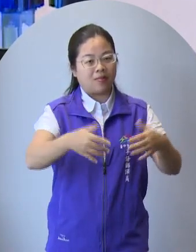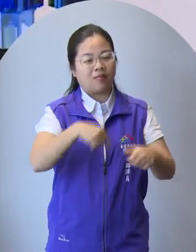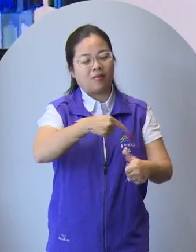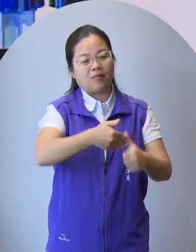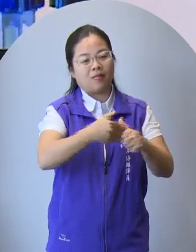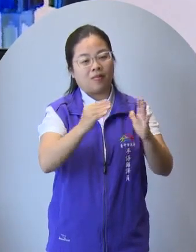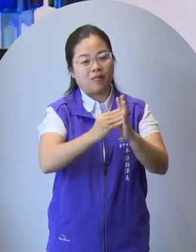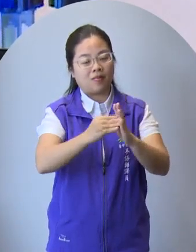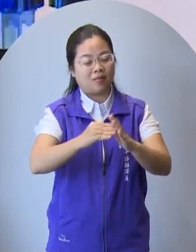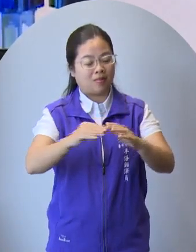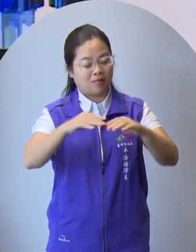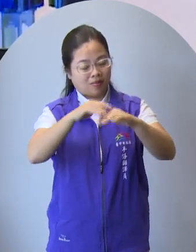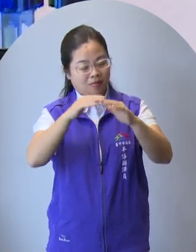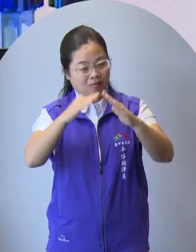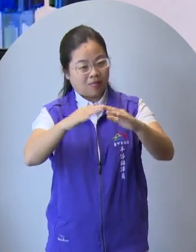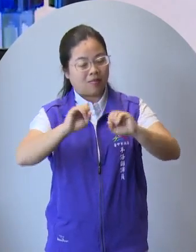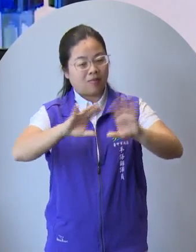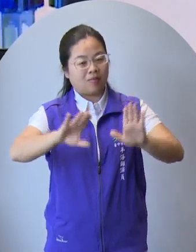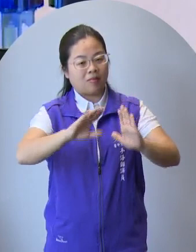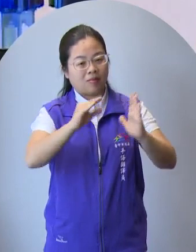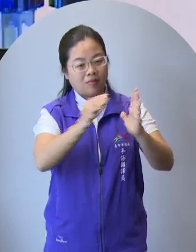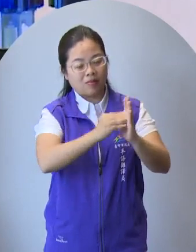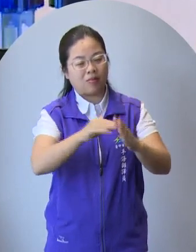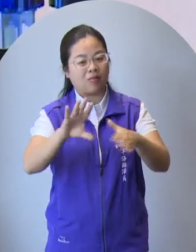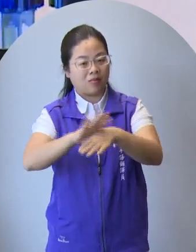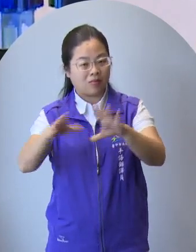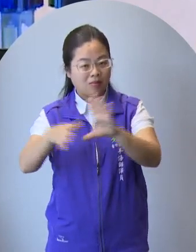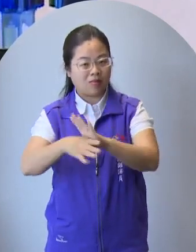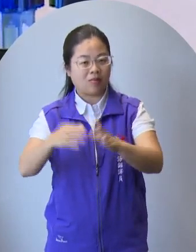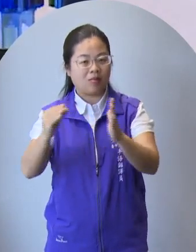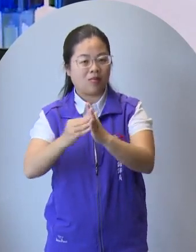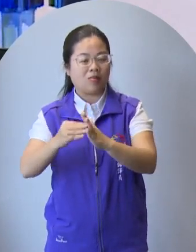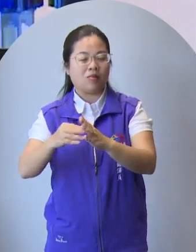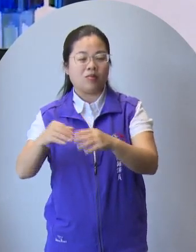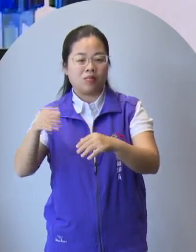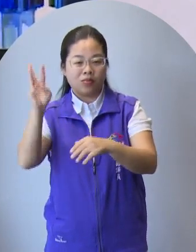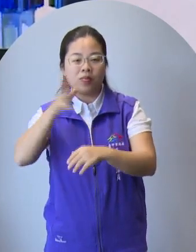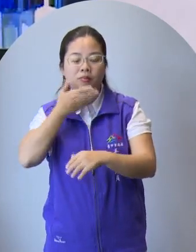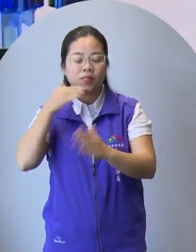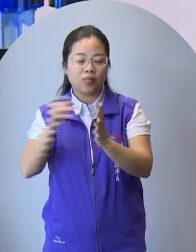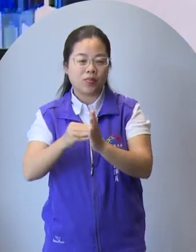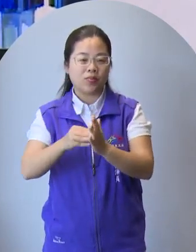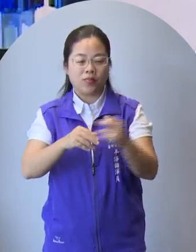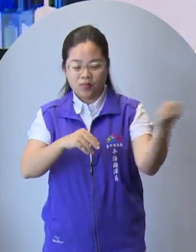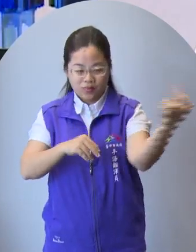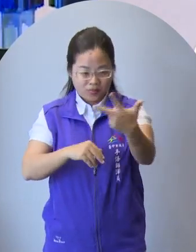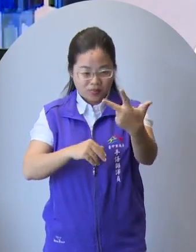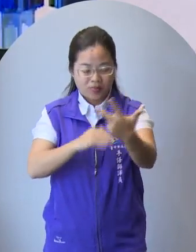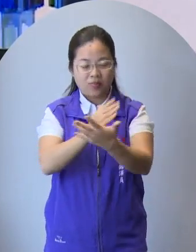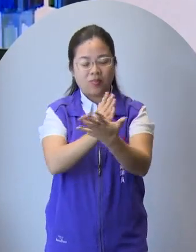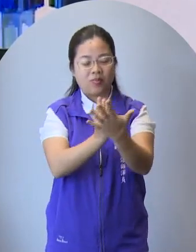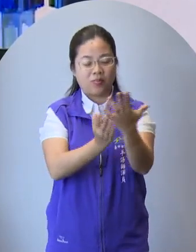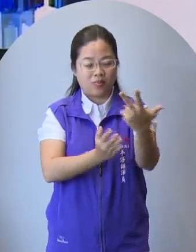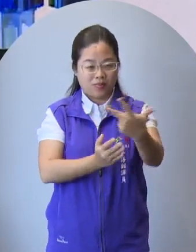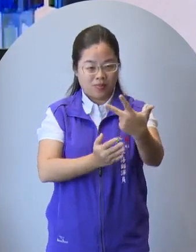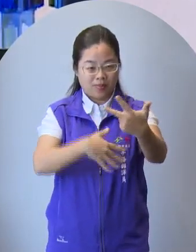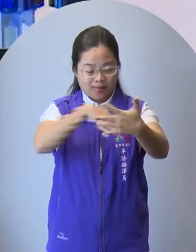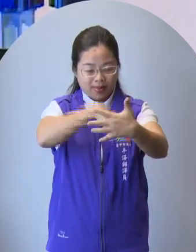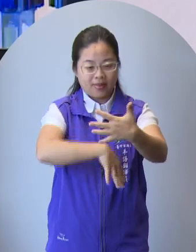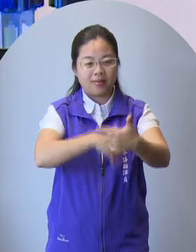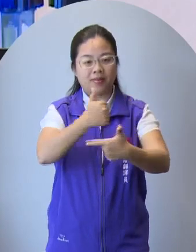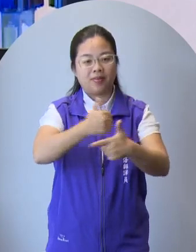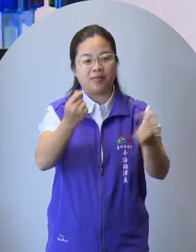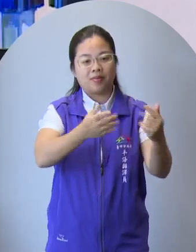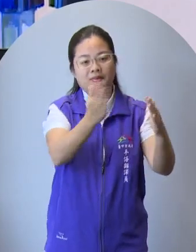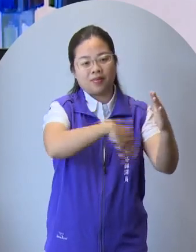育局、都发局、建设局、文化局、水利局、地震局、交通局哈。那7个机关他们的各项建筑，譬如说